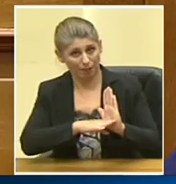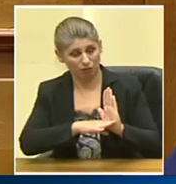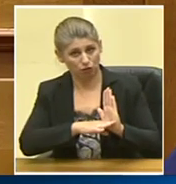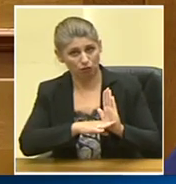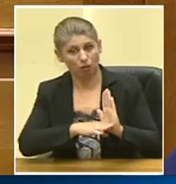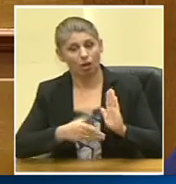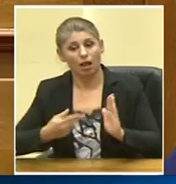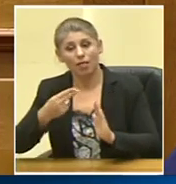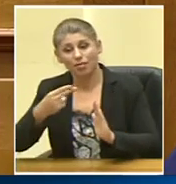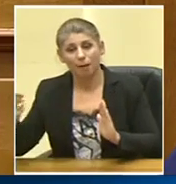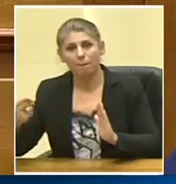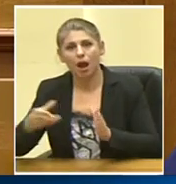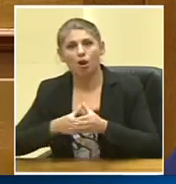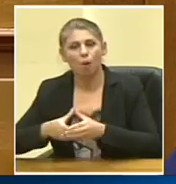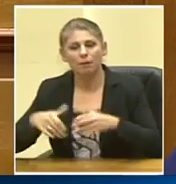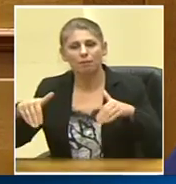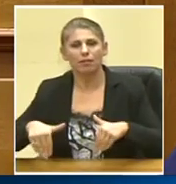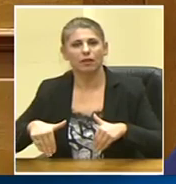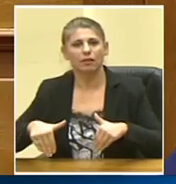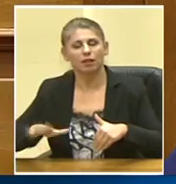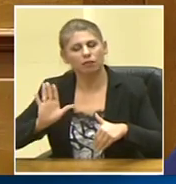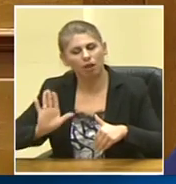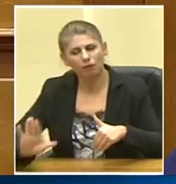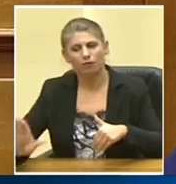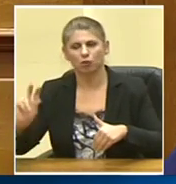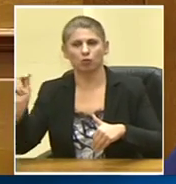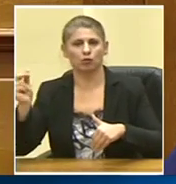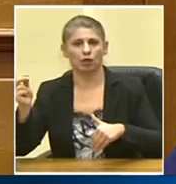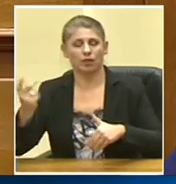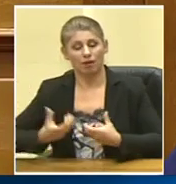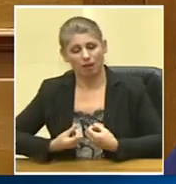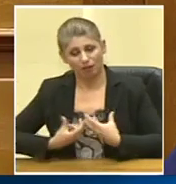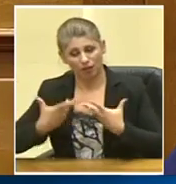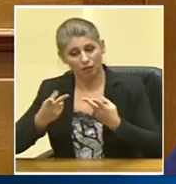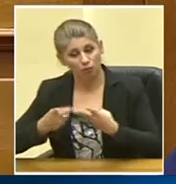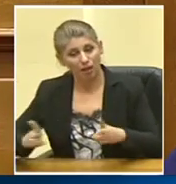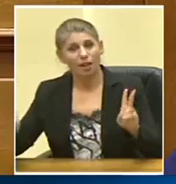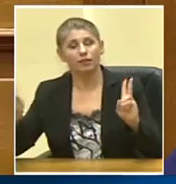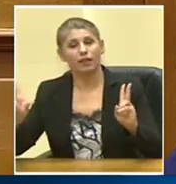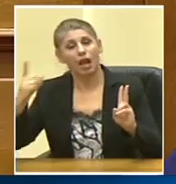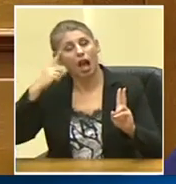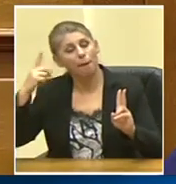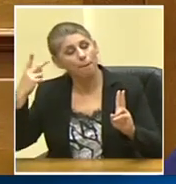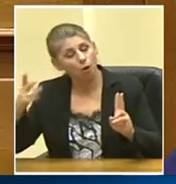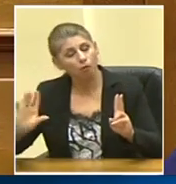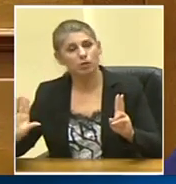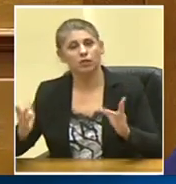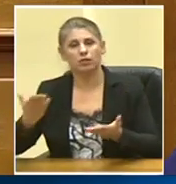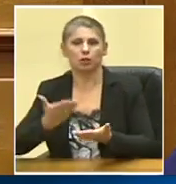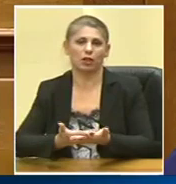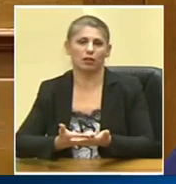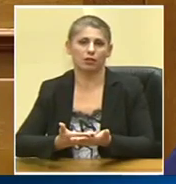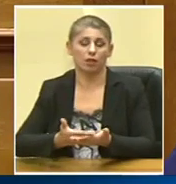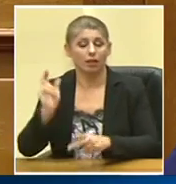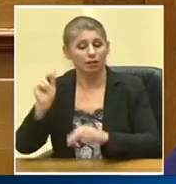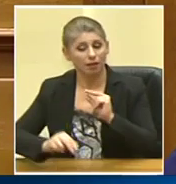ζήτημα κομματικής πειθαρχίας. Να αφήσουν τους βουλευτές να εκφράσουν ελεύθερα τις απόψεις και τις προτάσεις τους και